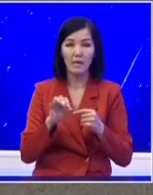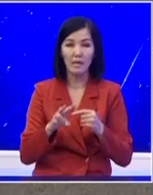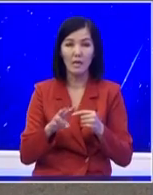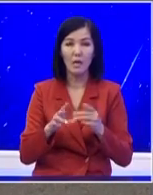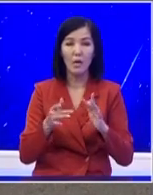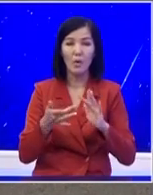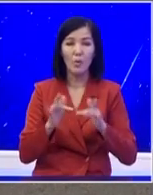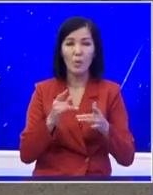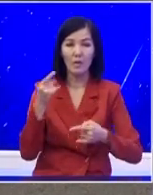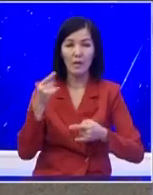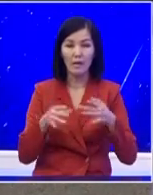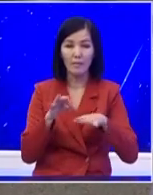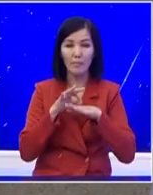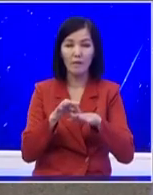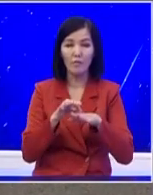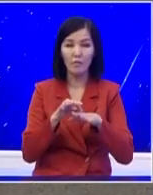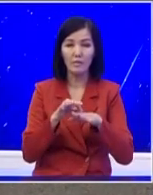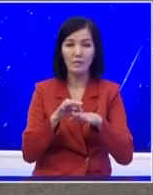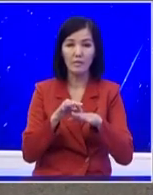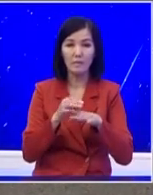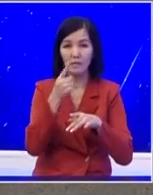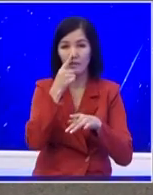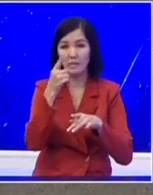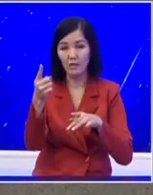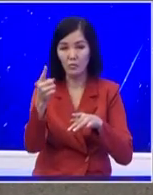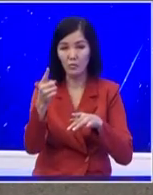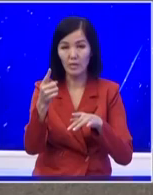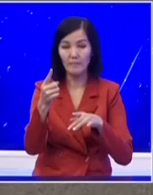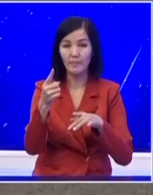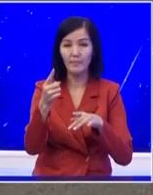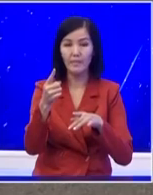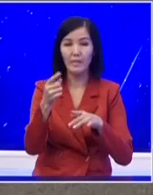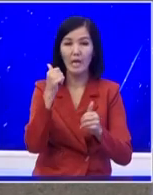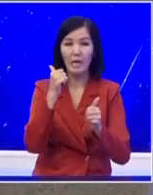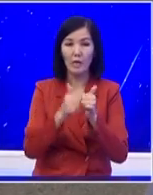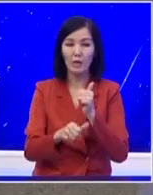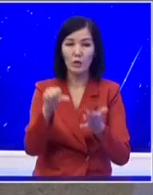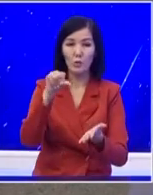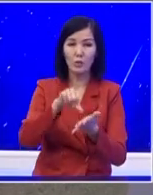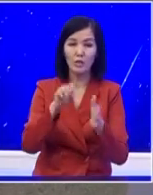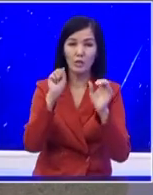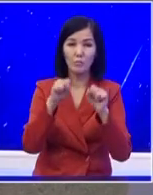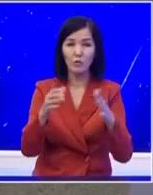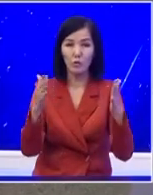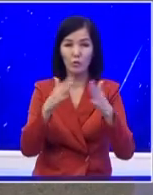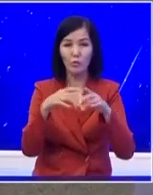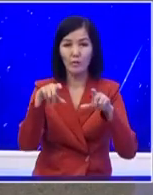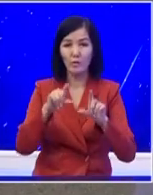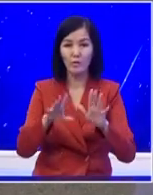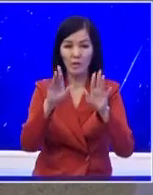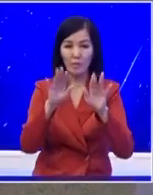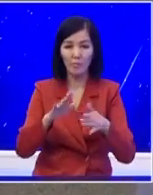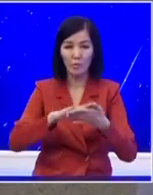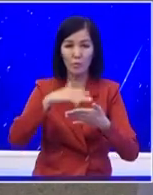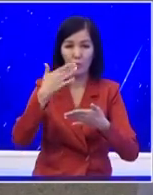Онлайн обучение проводится дистанционно. Каждый участник может дома через компьютер